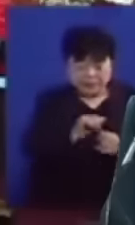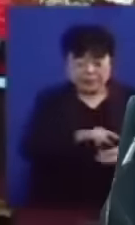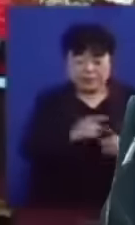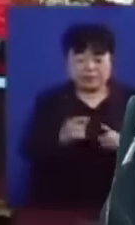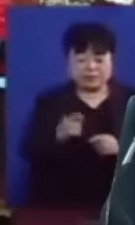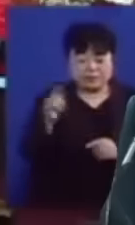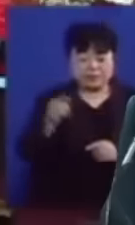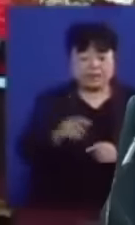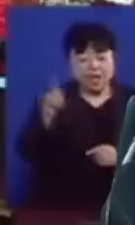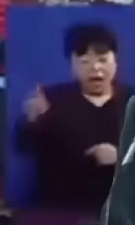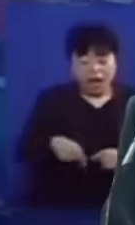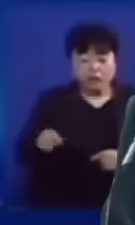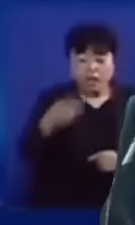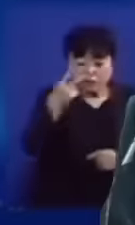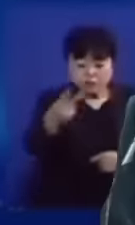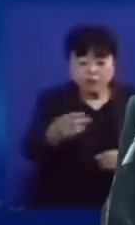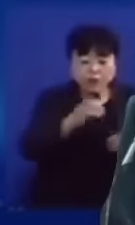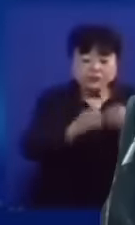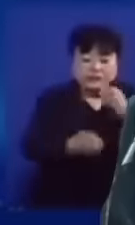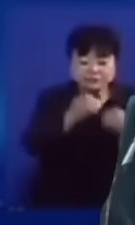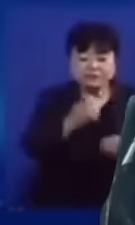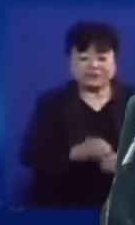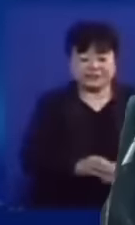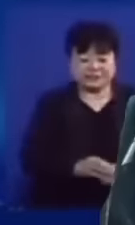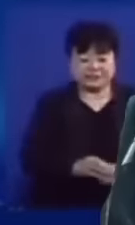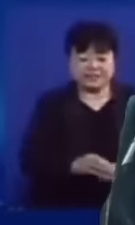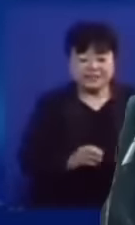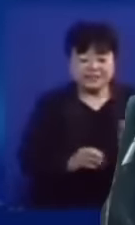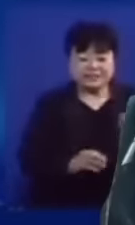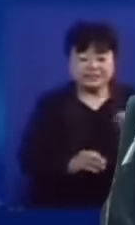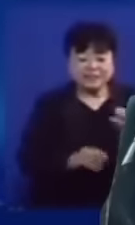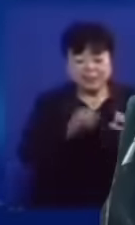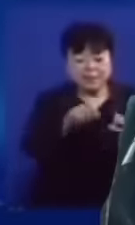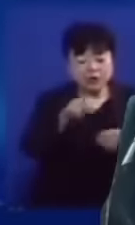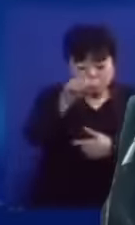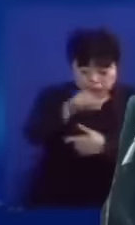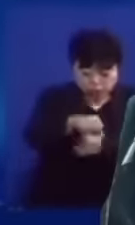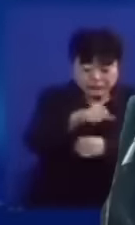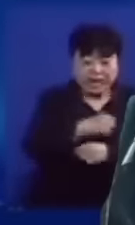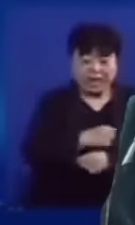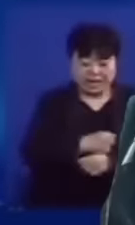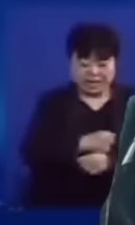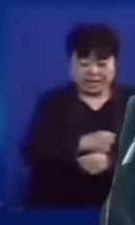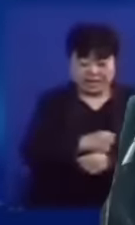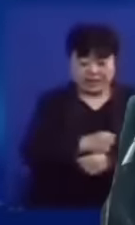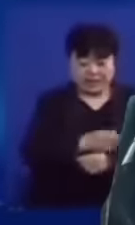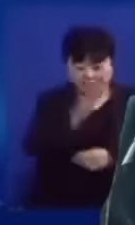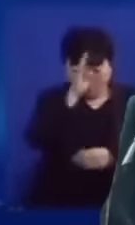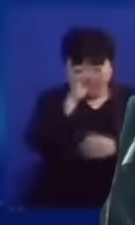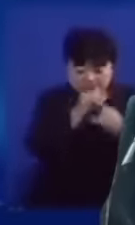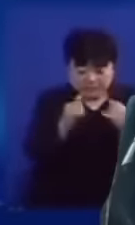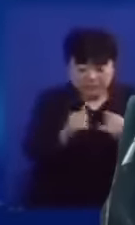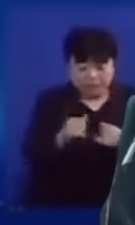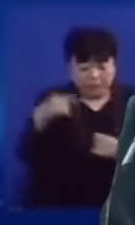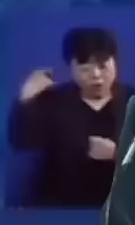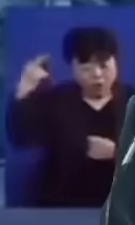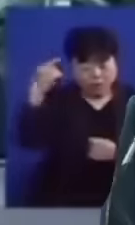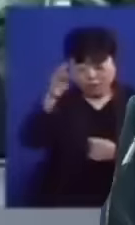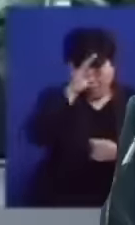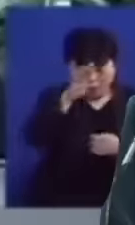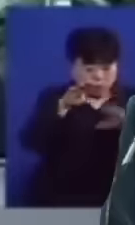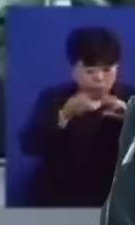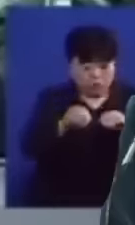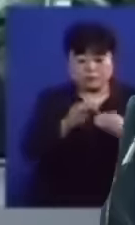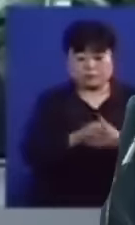아침 저녁으로 시편 23편을 묵상하게 만들어준 것입니다. 그러니까 그 환자들이 노이로제에서 다